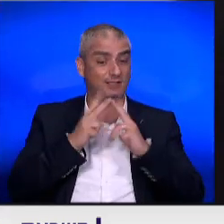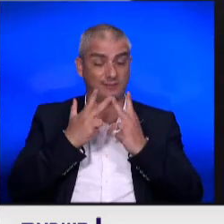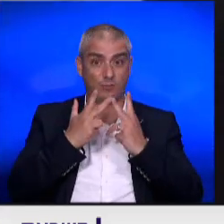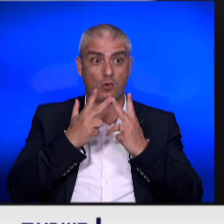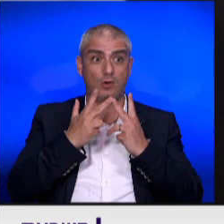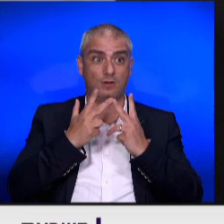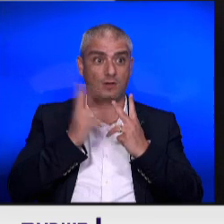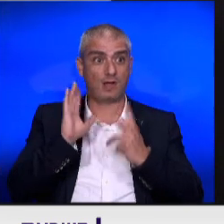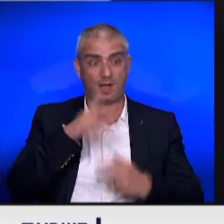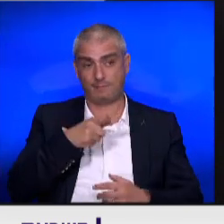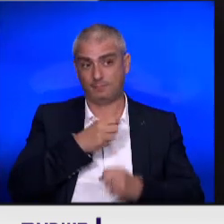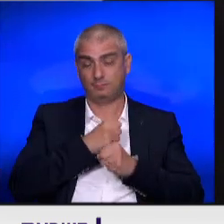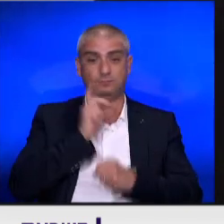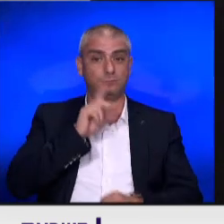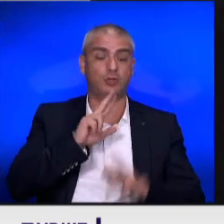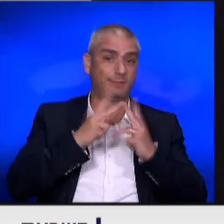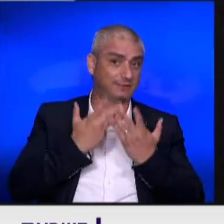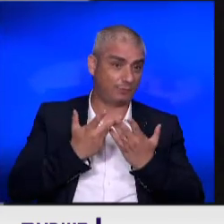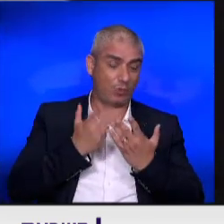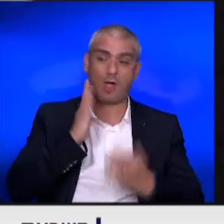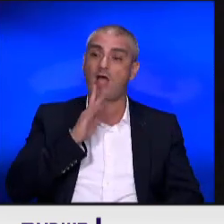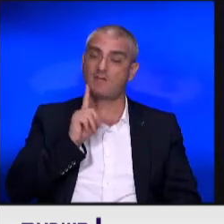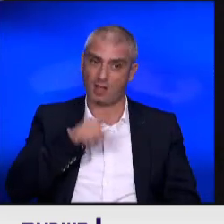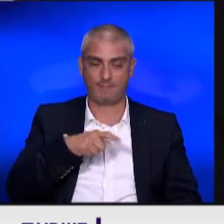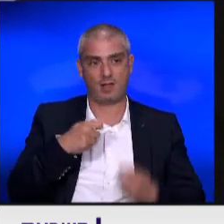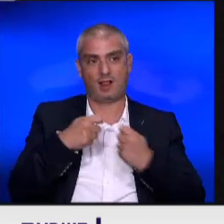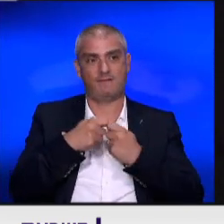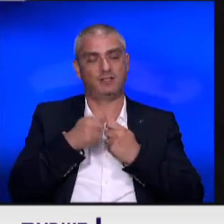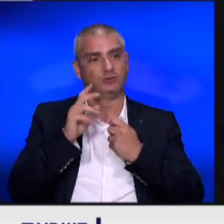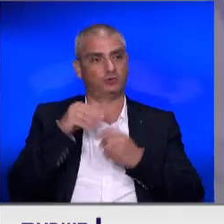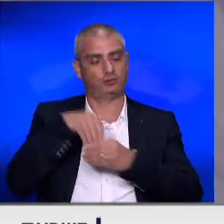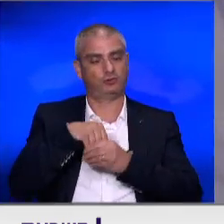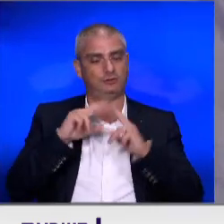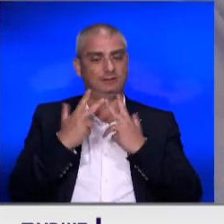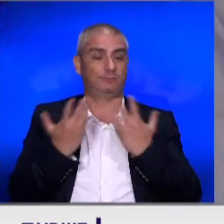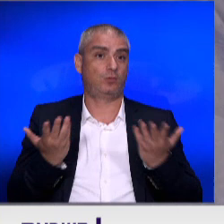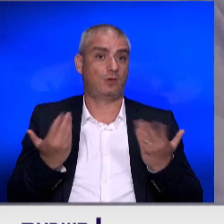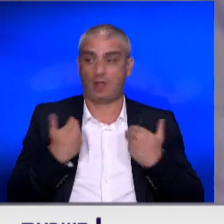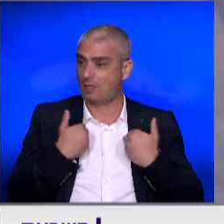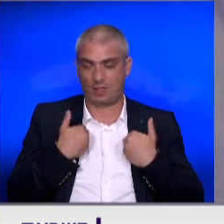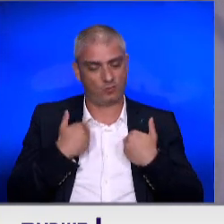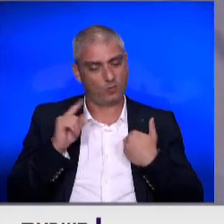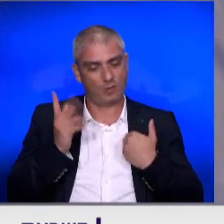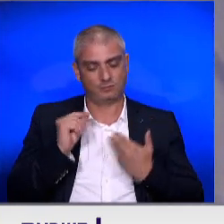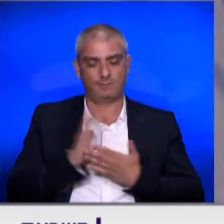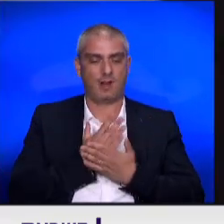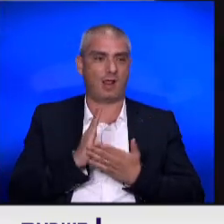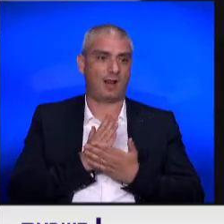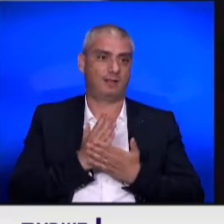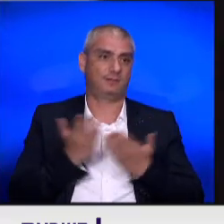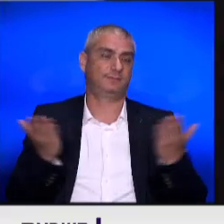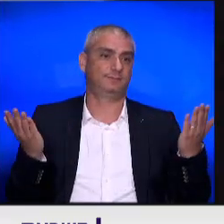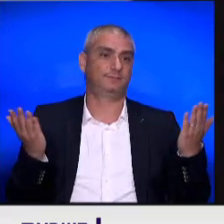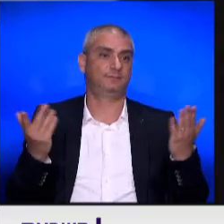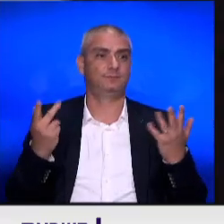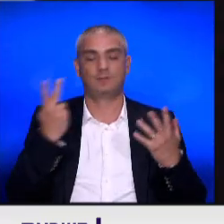הוא נשלח בשם הציבור, אבל הוא רלוונטי כשיש מאחוריו ציבור. אנחנו כולנו צריכים לאחל פה לניר תפילת הדרך.